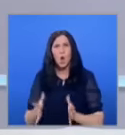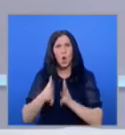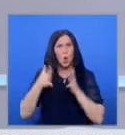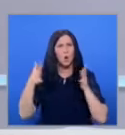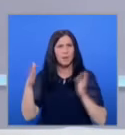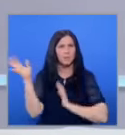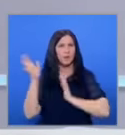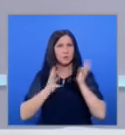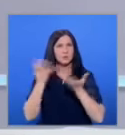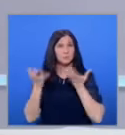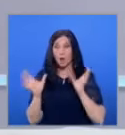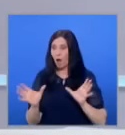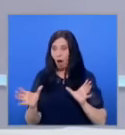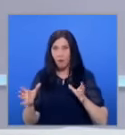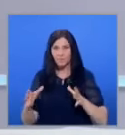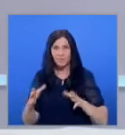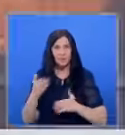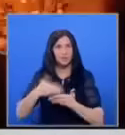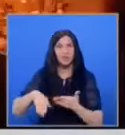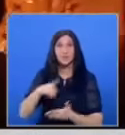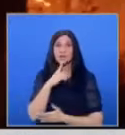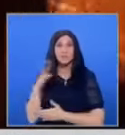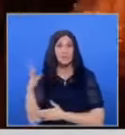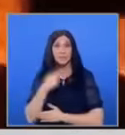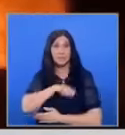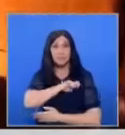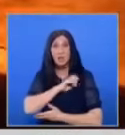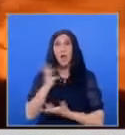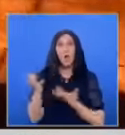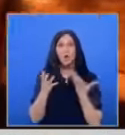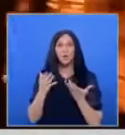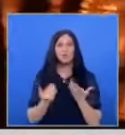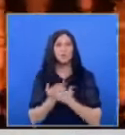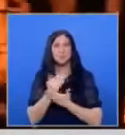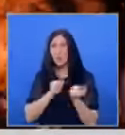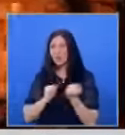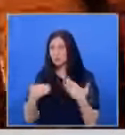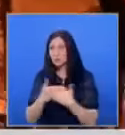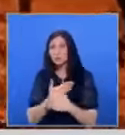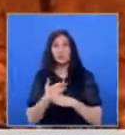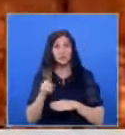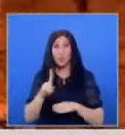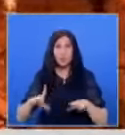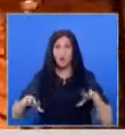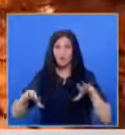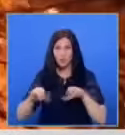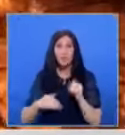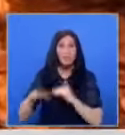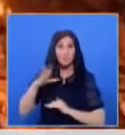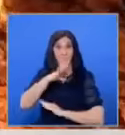Огромни горски пожари обхванаха части от Западна Испания. Огънят е пламнал късно с нощи и все още не е овладян.